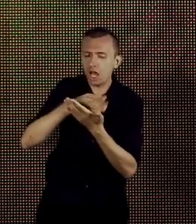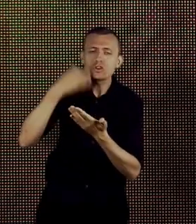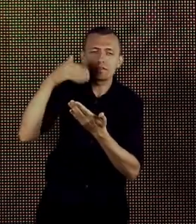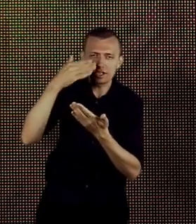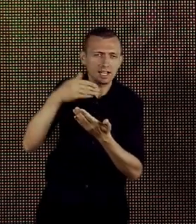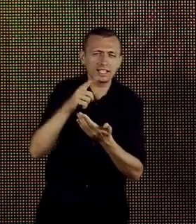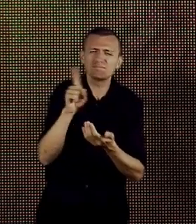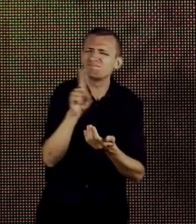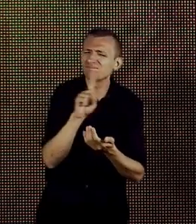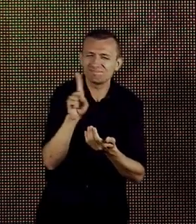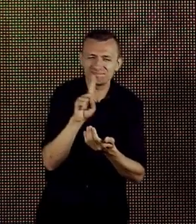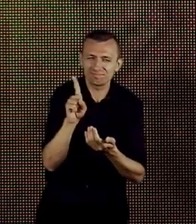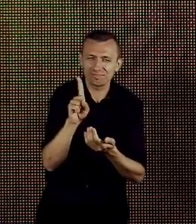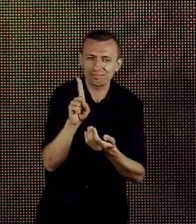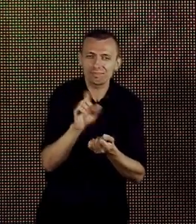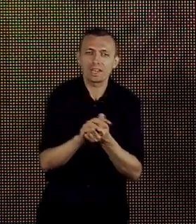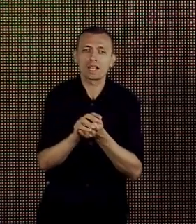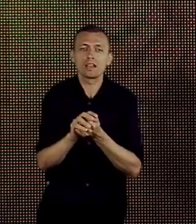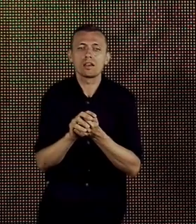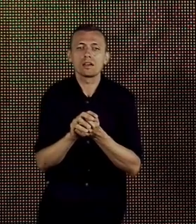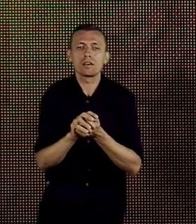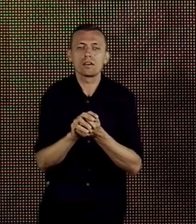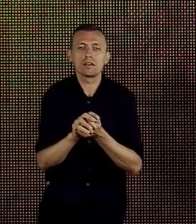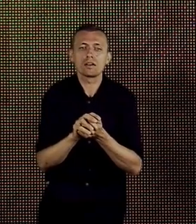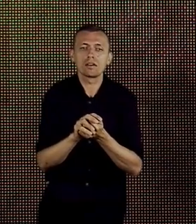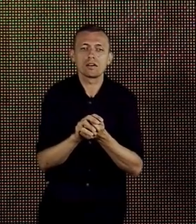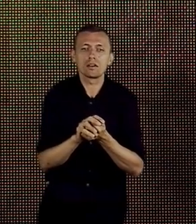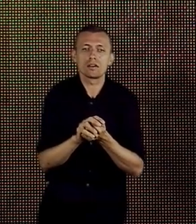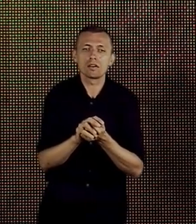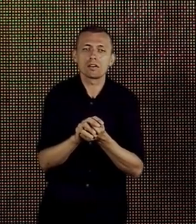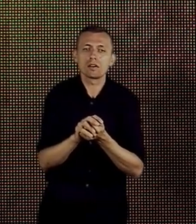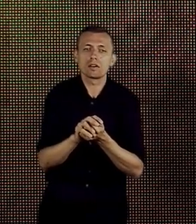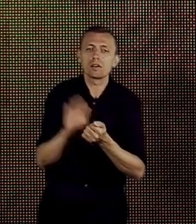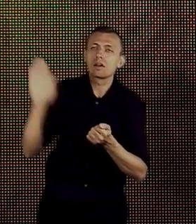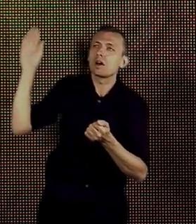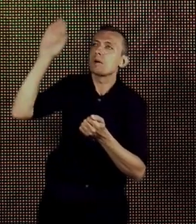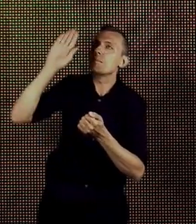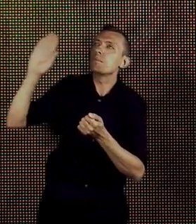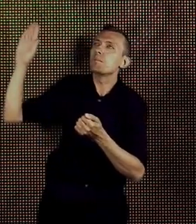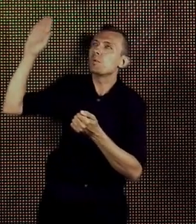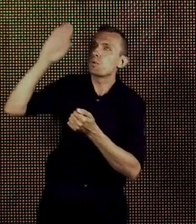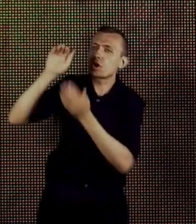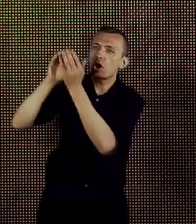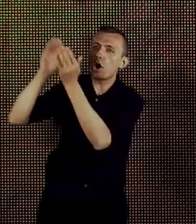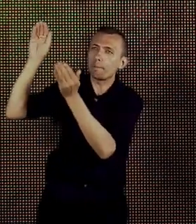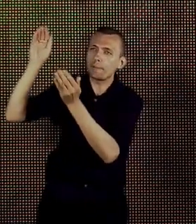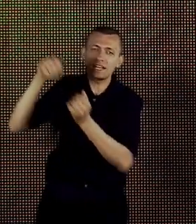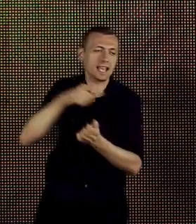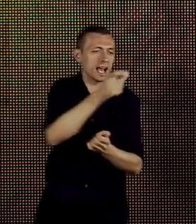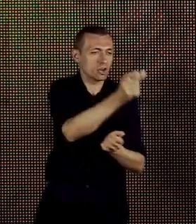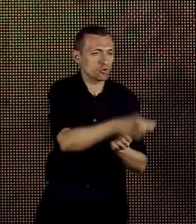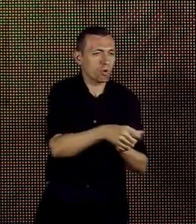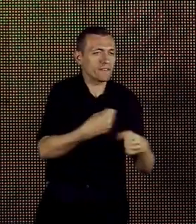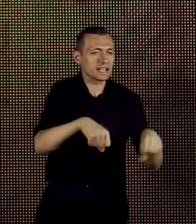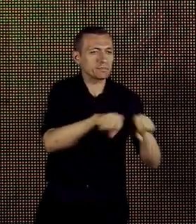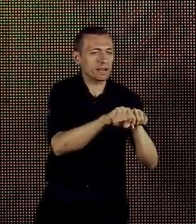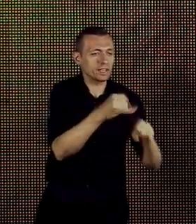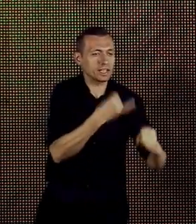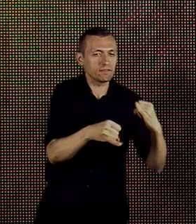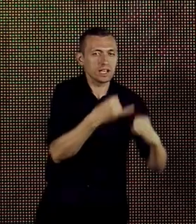zawierzenie, które składa on w Bogu, okazuje się prawdziwe, czyli owocujące w jego